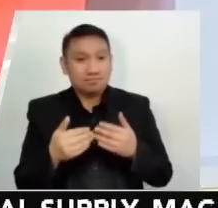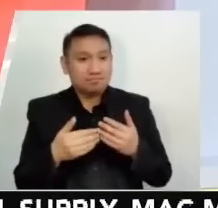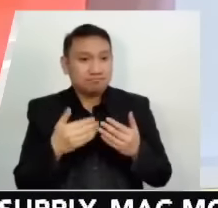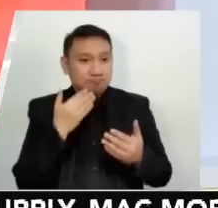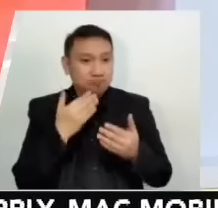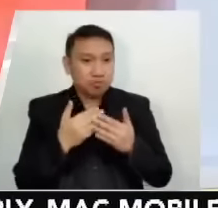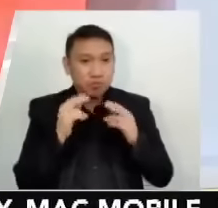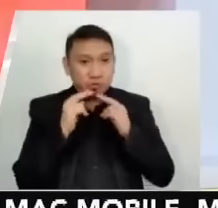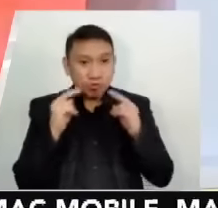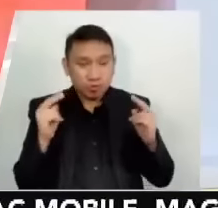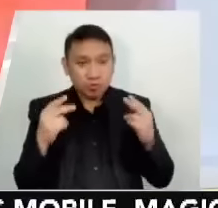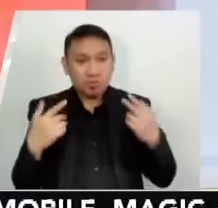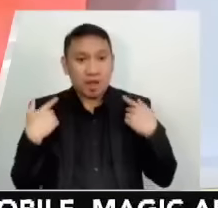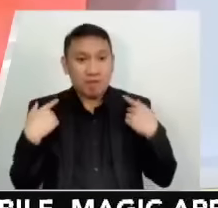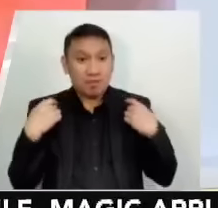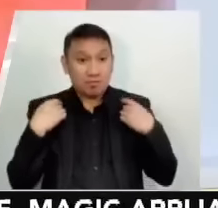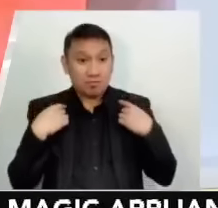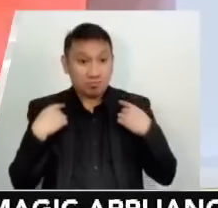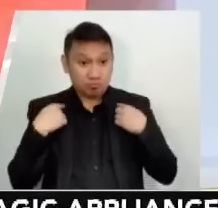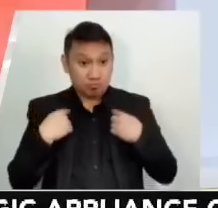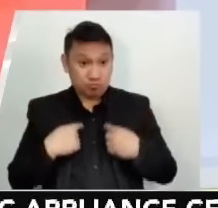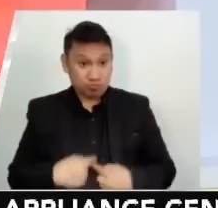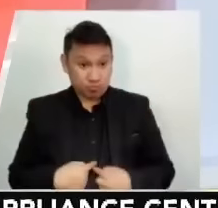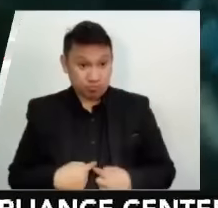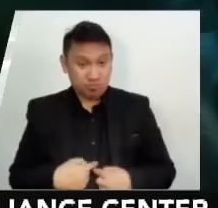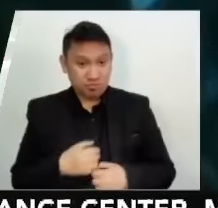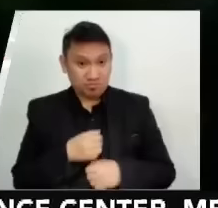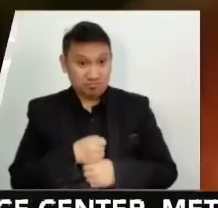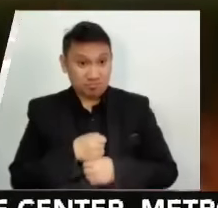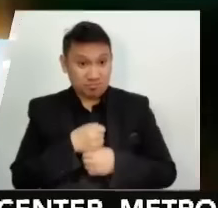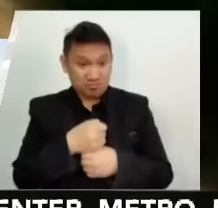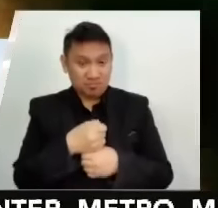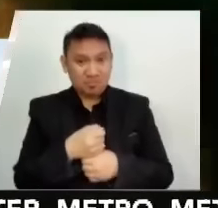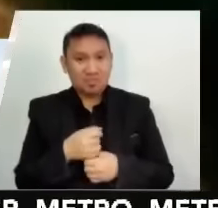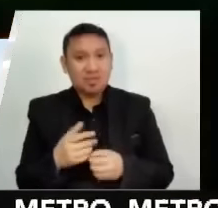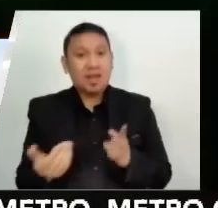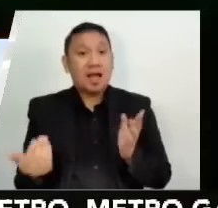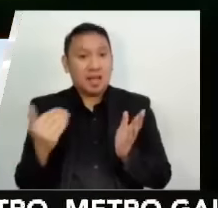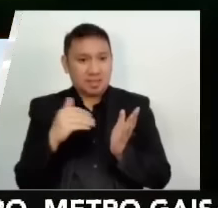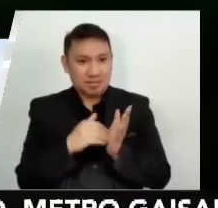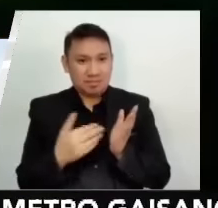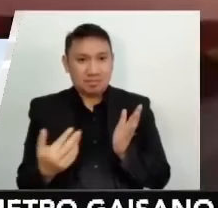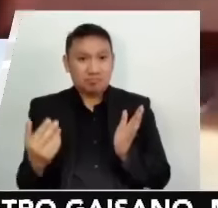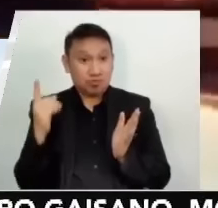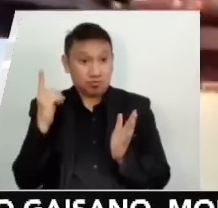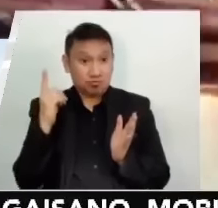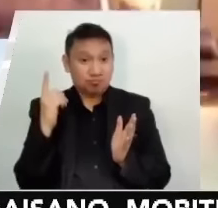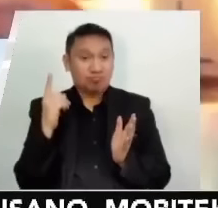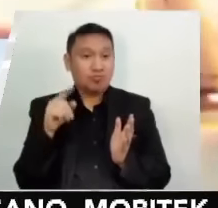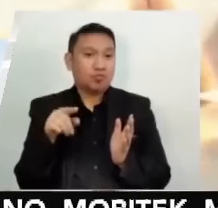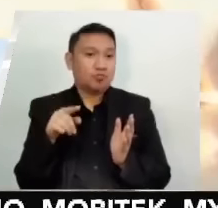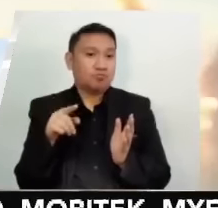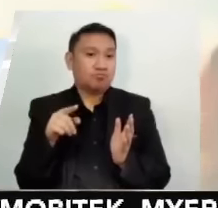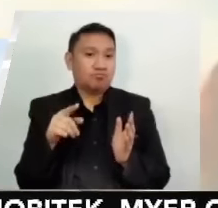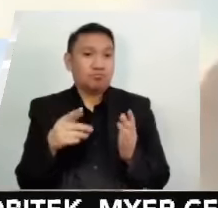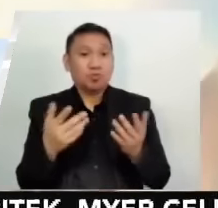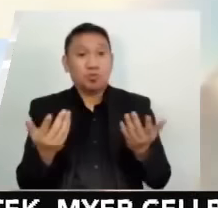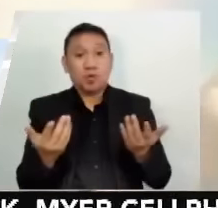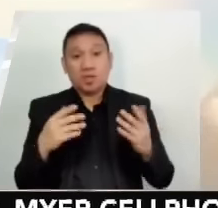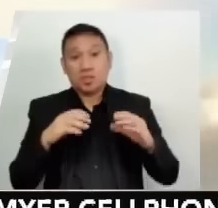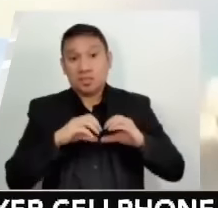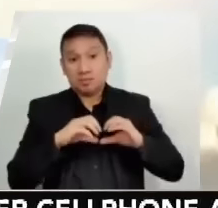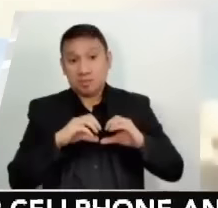again simula May 6 mapapanood ang rerun ng groundbreaking series na Voltes 5 Legacy sa GMA afternoon Prime